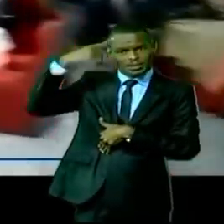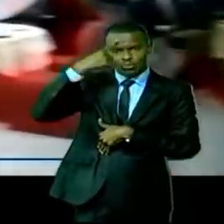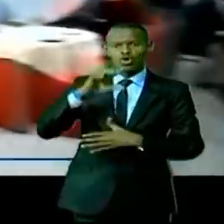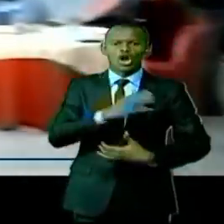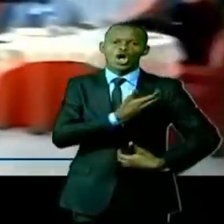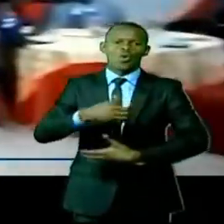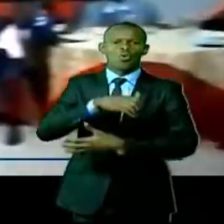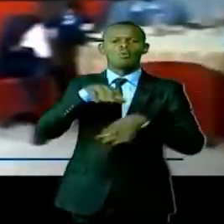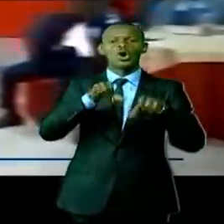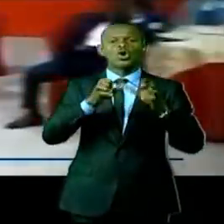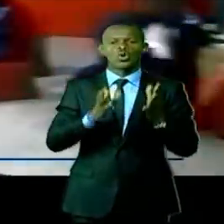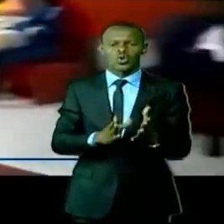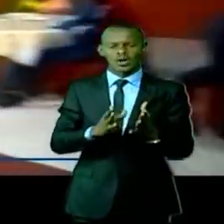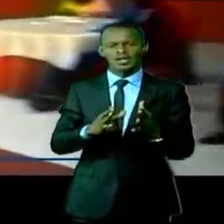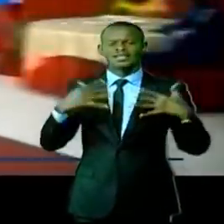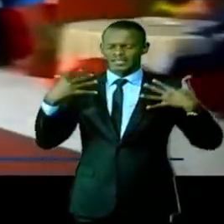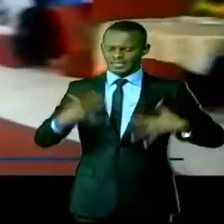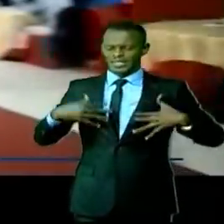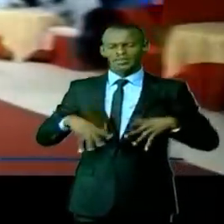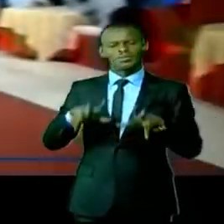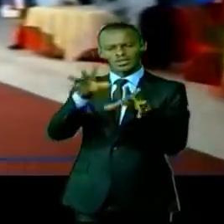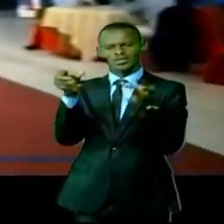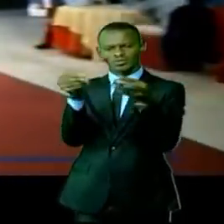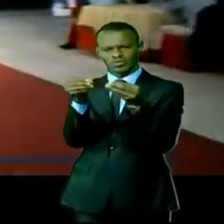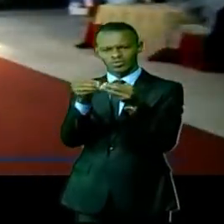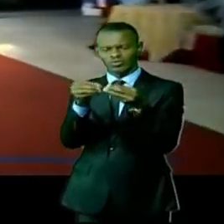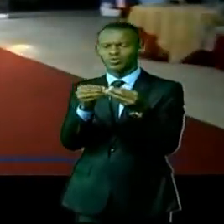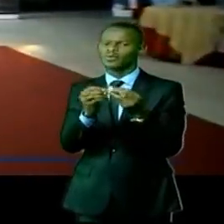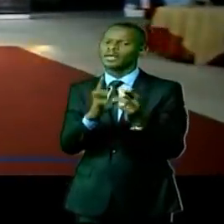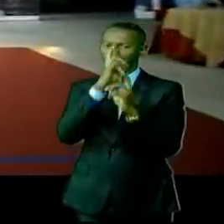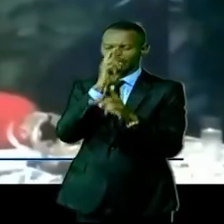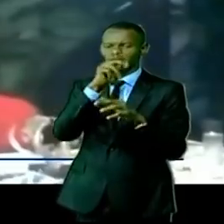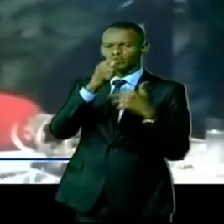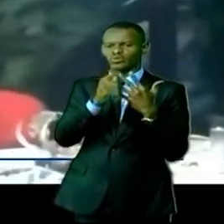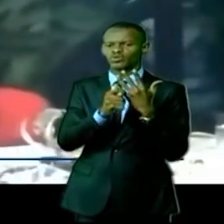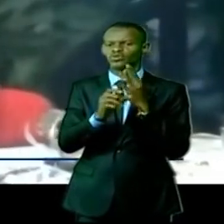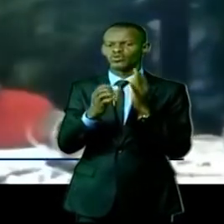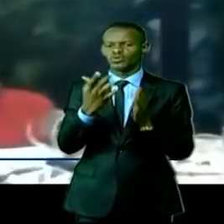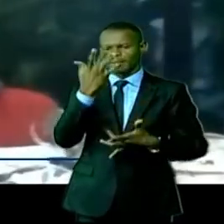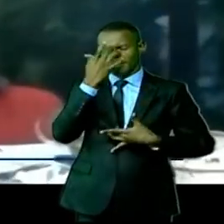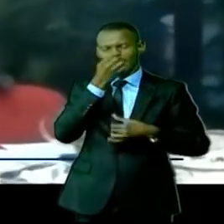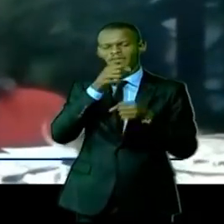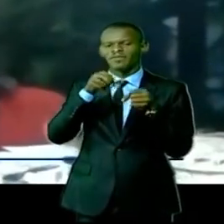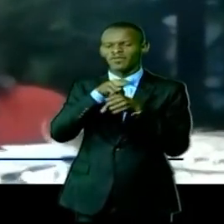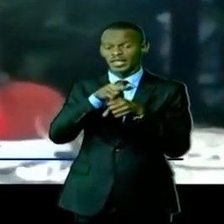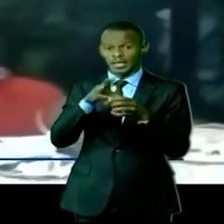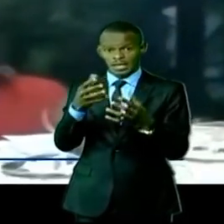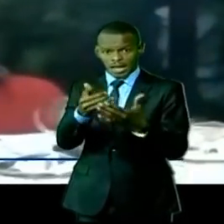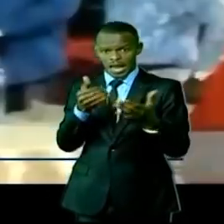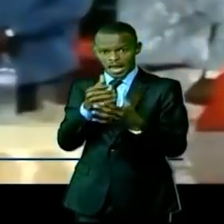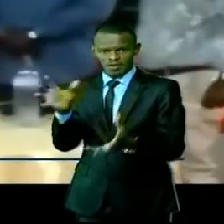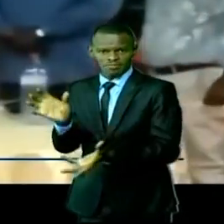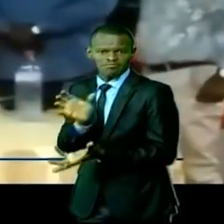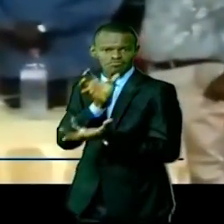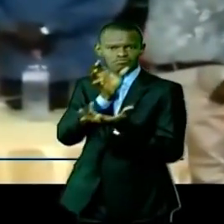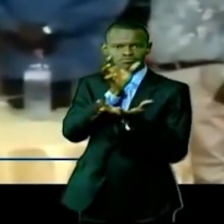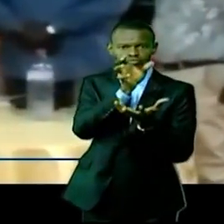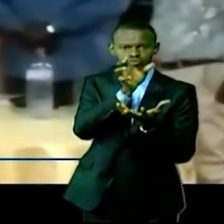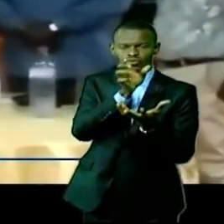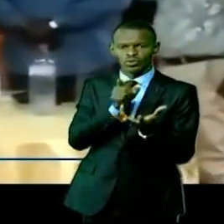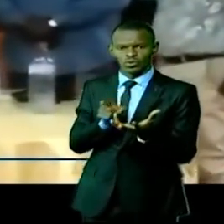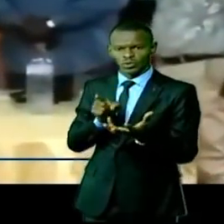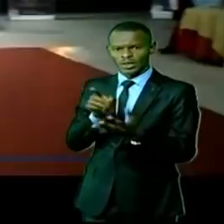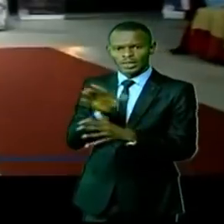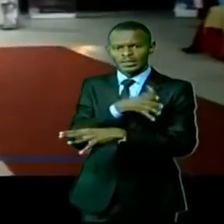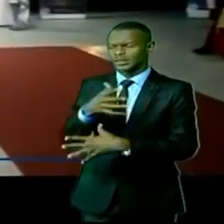gestes barrières dus à la pandémie du Covid. En recevant le trophée, l'artiste a demandé une minute de silence en mémoire du général